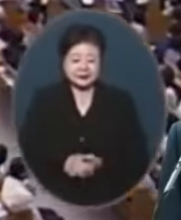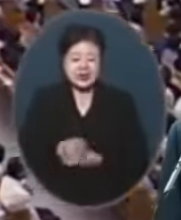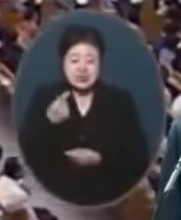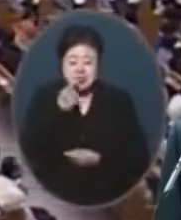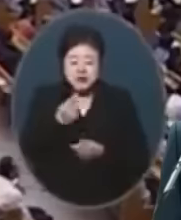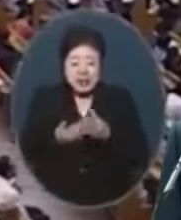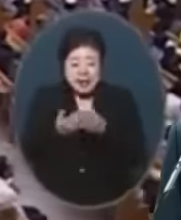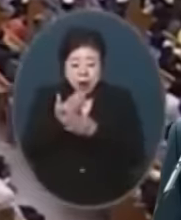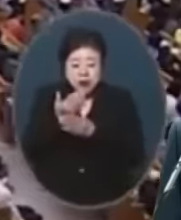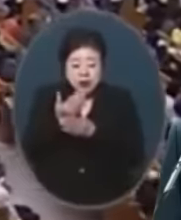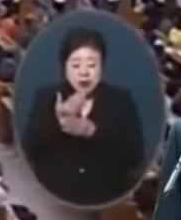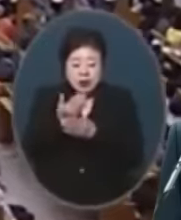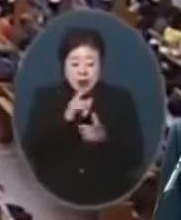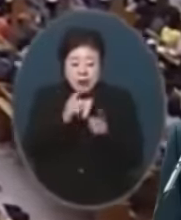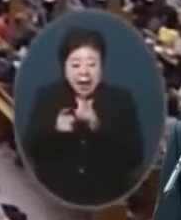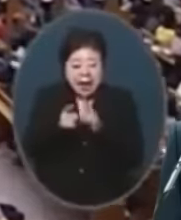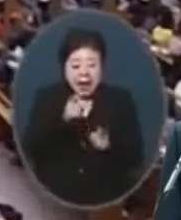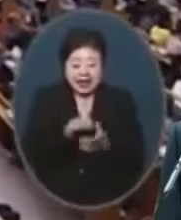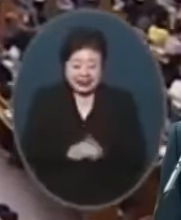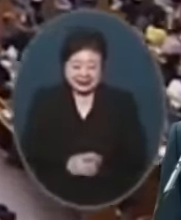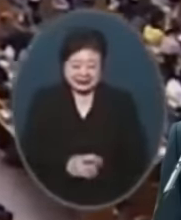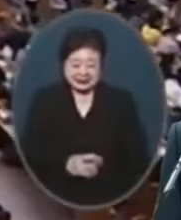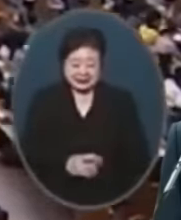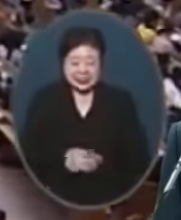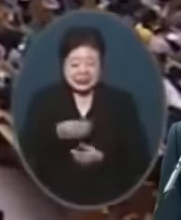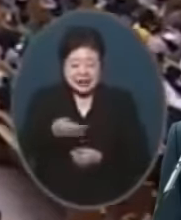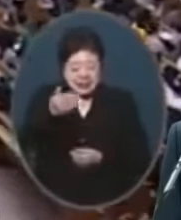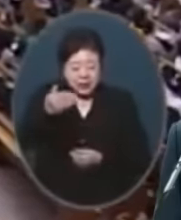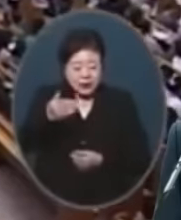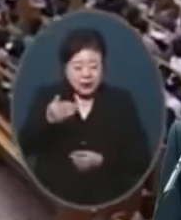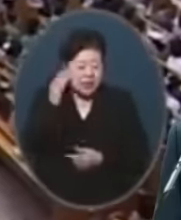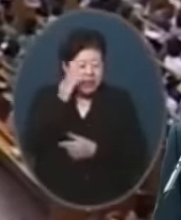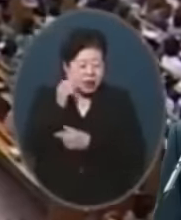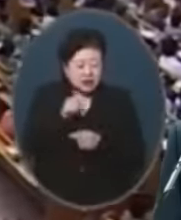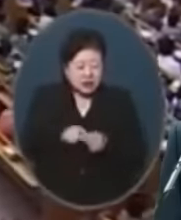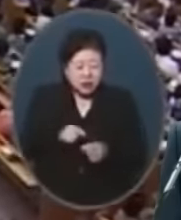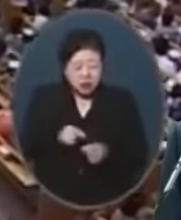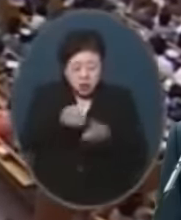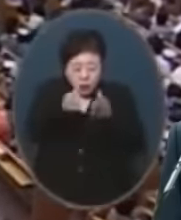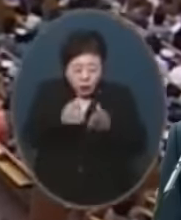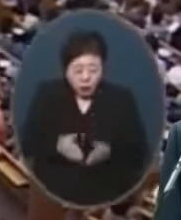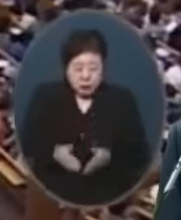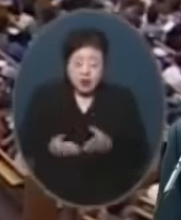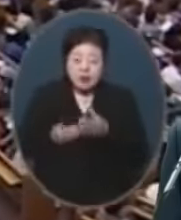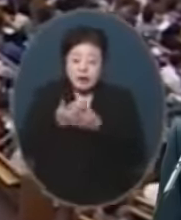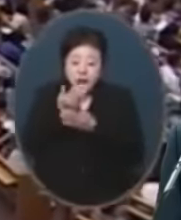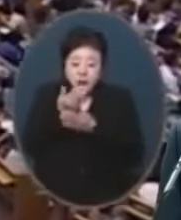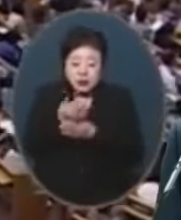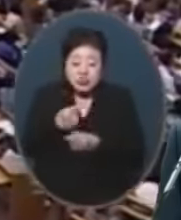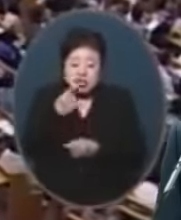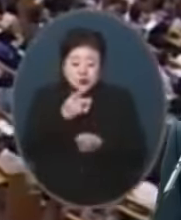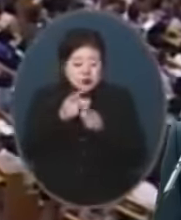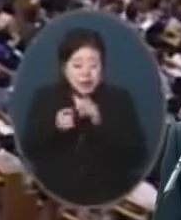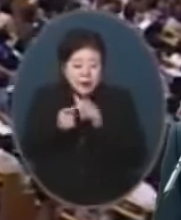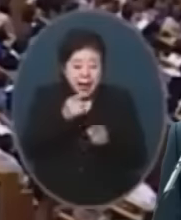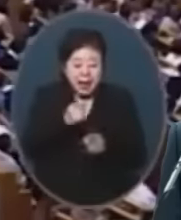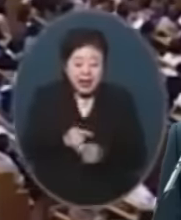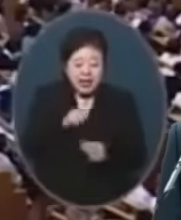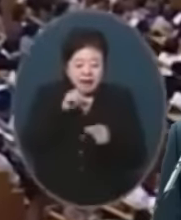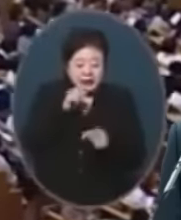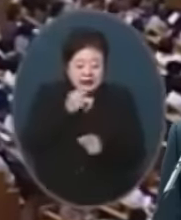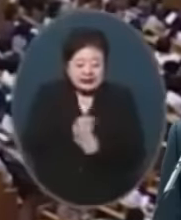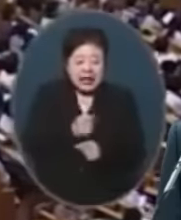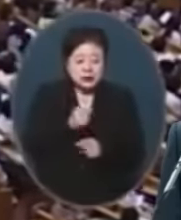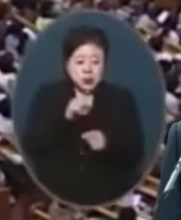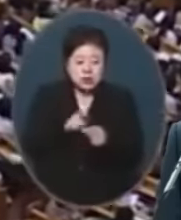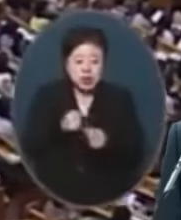입술에서 나오는 말이란 4차원의 영성을 통해서 나오는 입술의 말은 창조적인